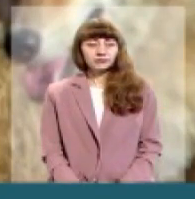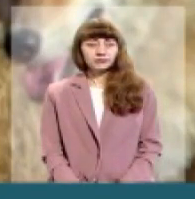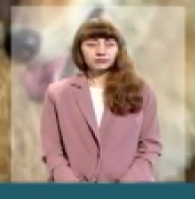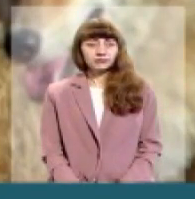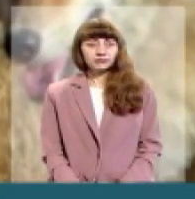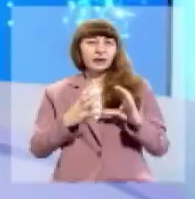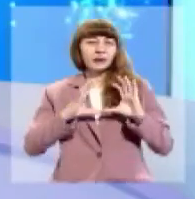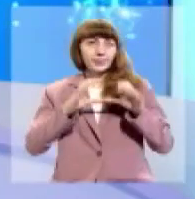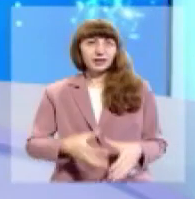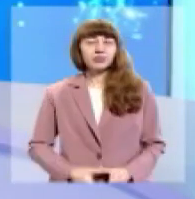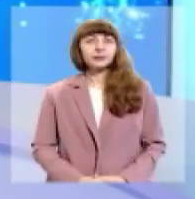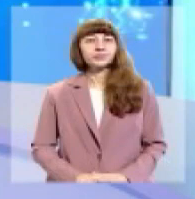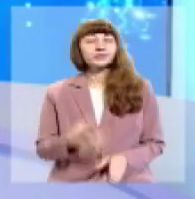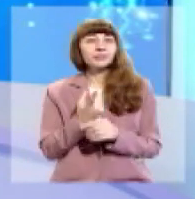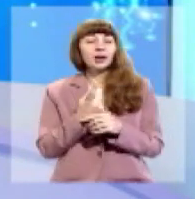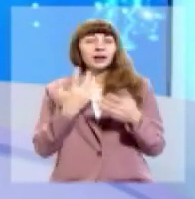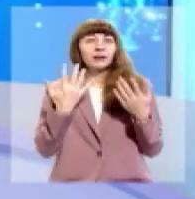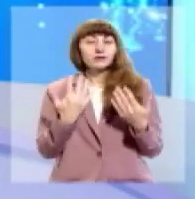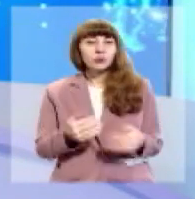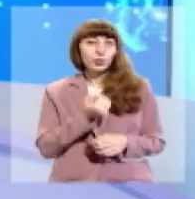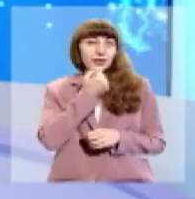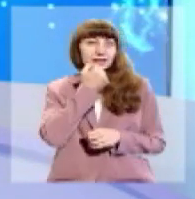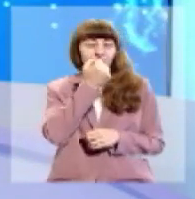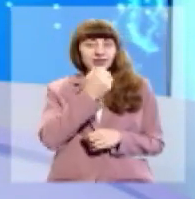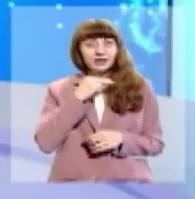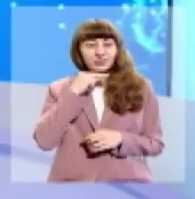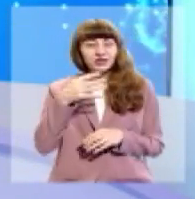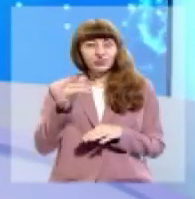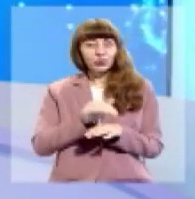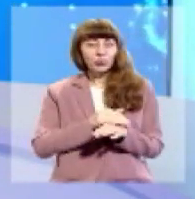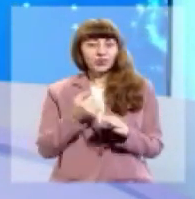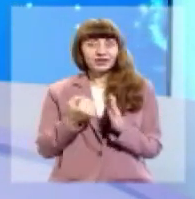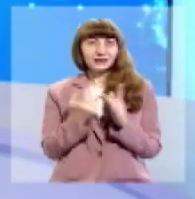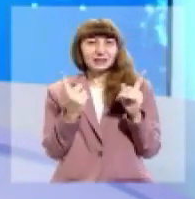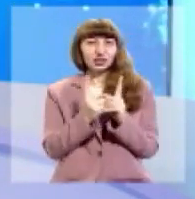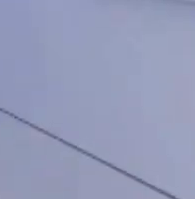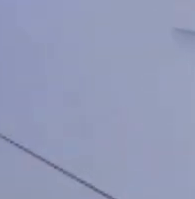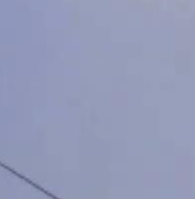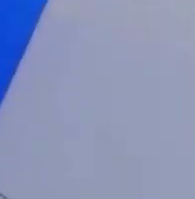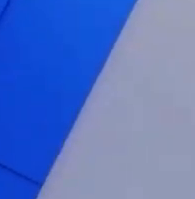Гураченков. Бүгінгі жаңалықтар легі осындай, келесі көріскенше аман сау болыңыздар.